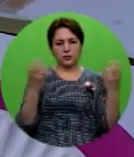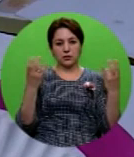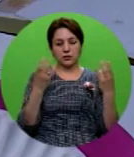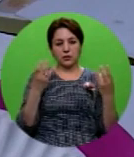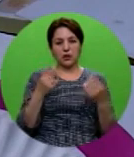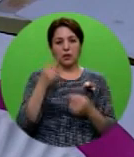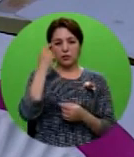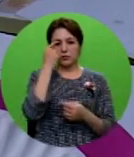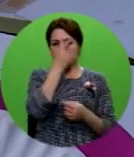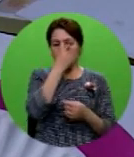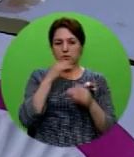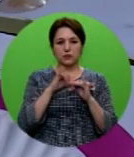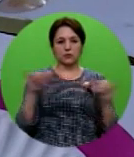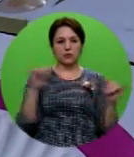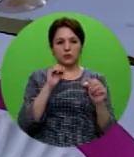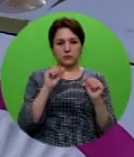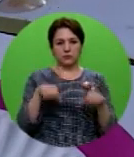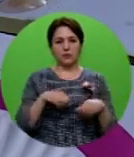глазомер.